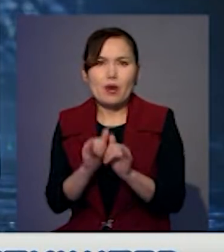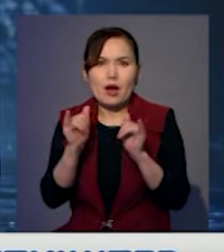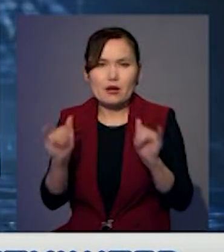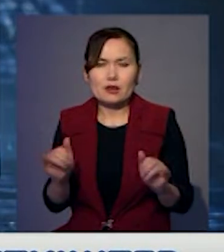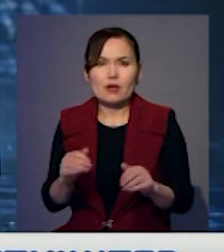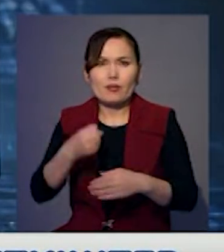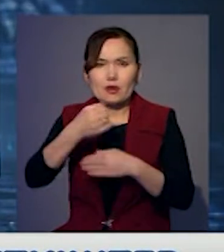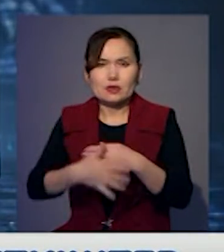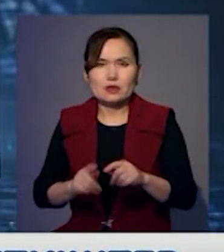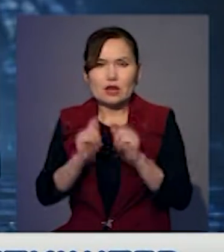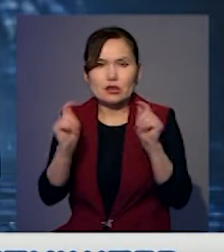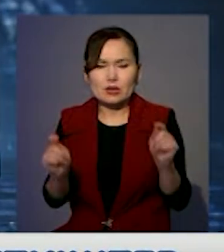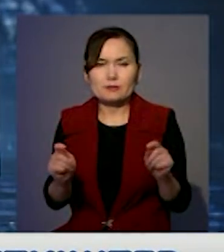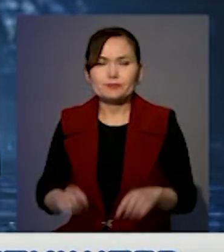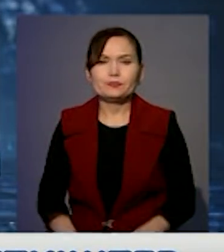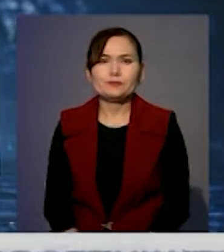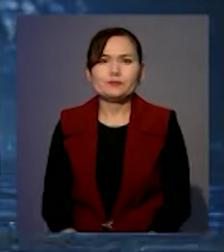артқан.